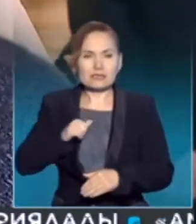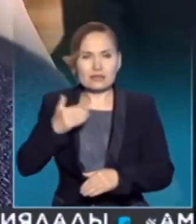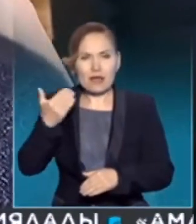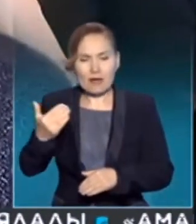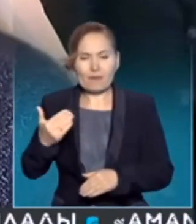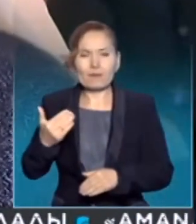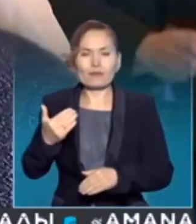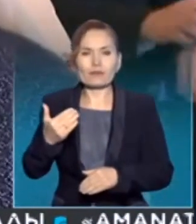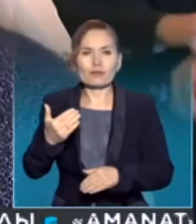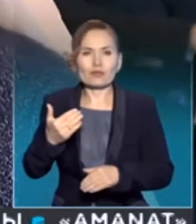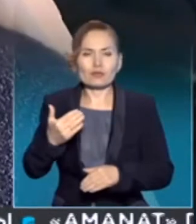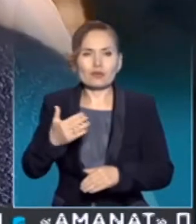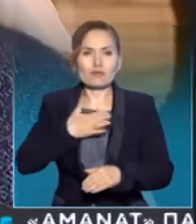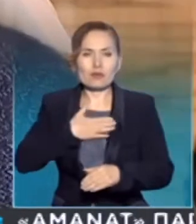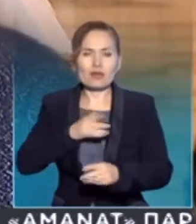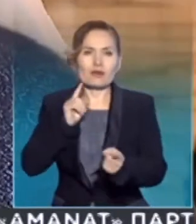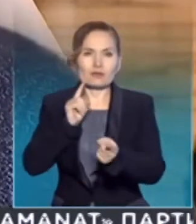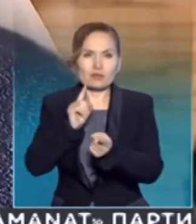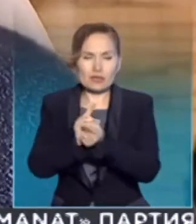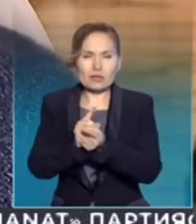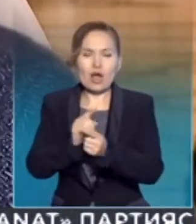Кемелінің қолынан алған